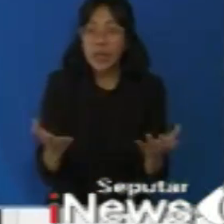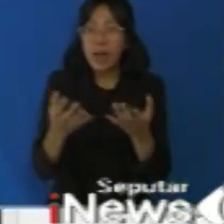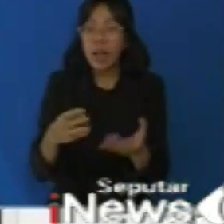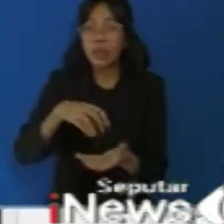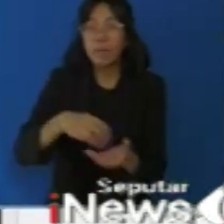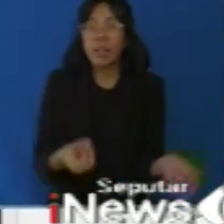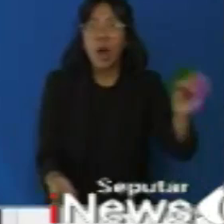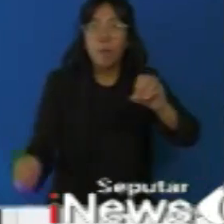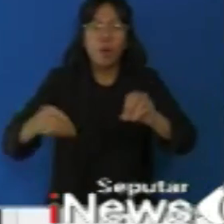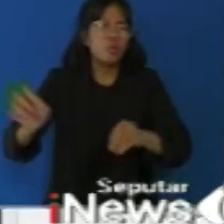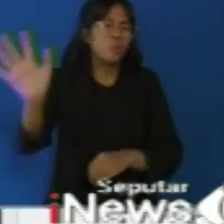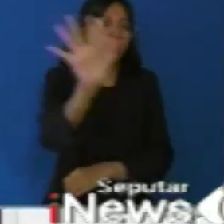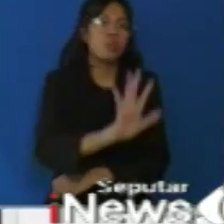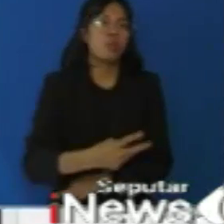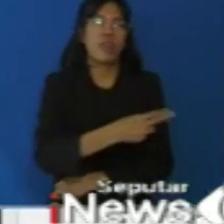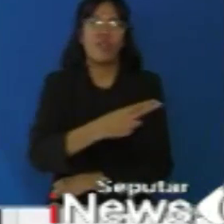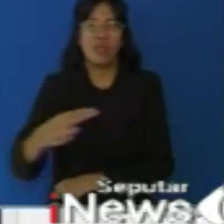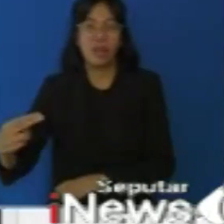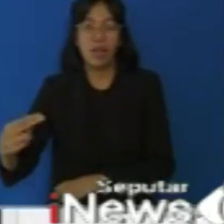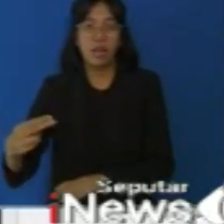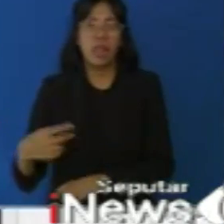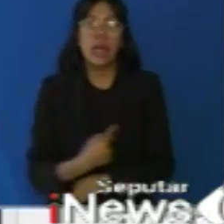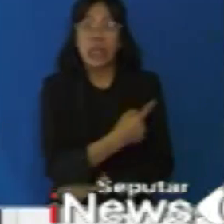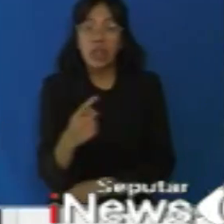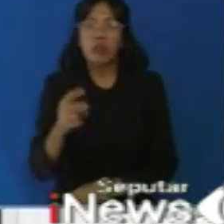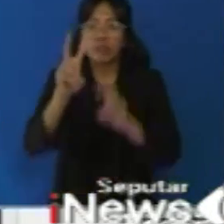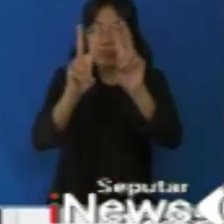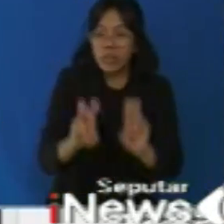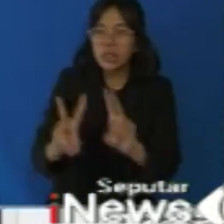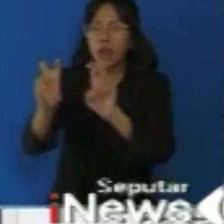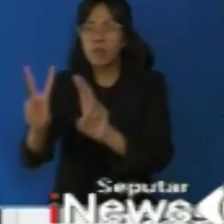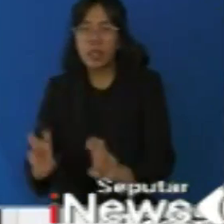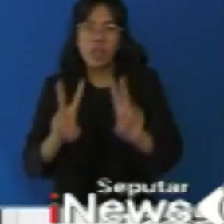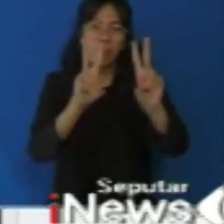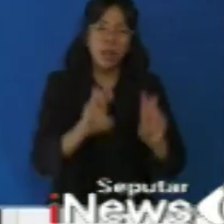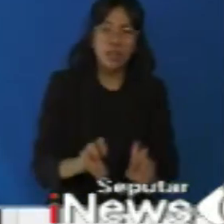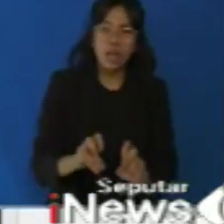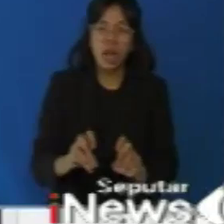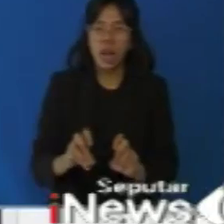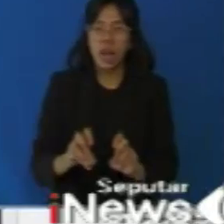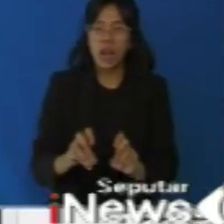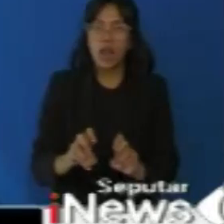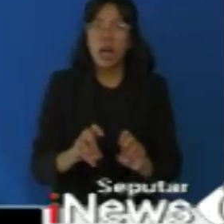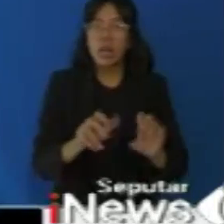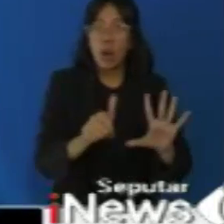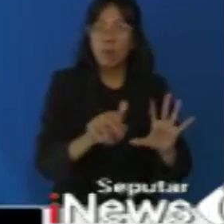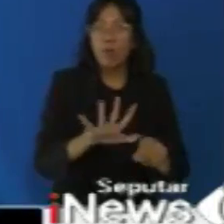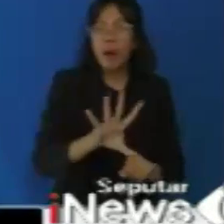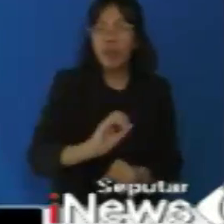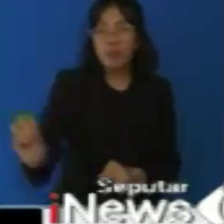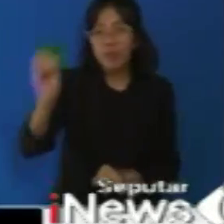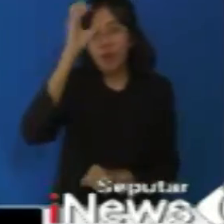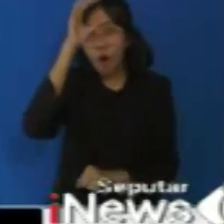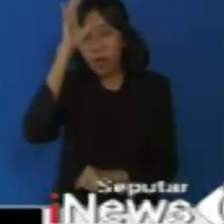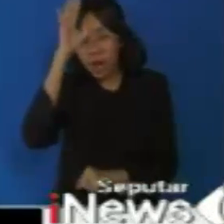Melihat dari kondisi korban yang terus bertambah, Satgas Penanganan Virus Corona kembali mengingatkan langkah pencegahan yang harus dilakukan masyarakat demi memutus